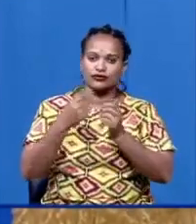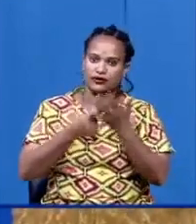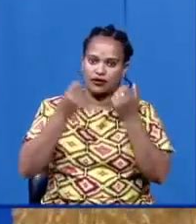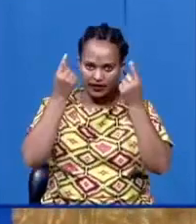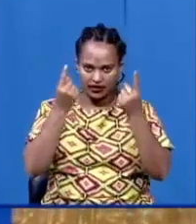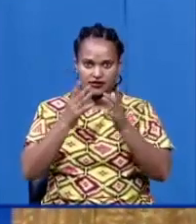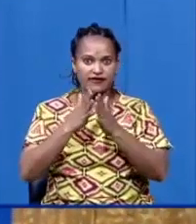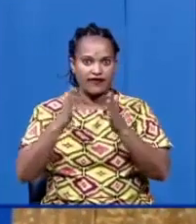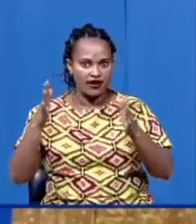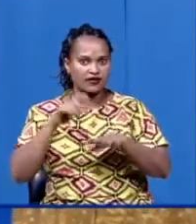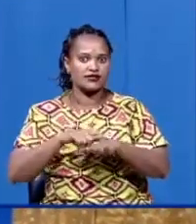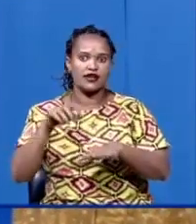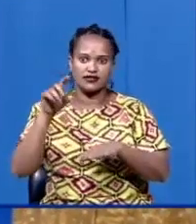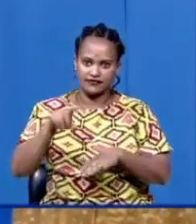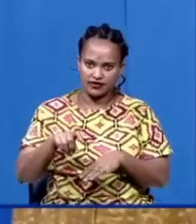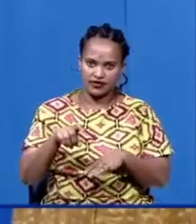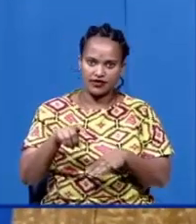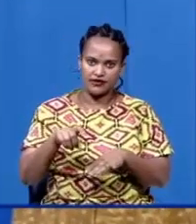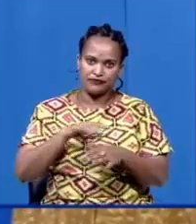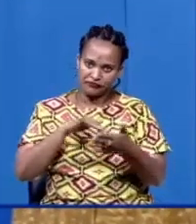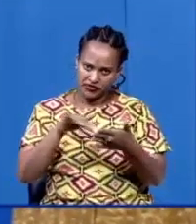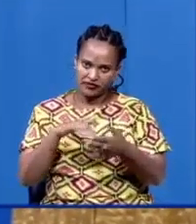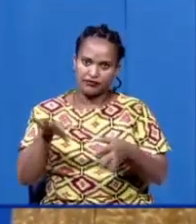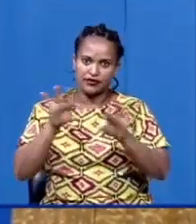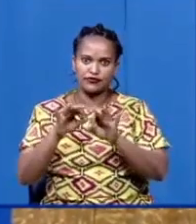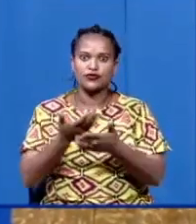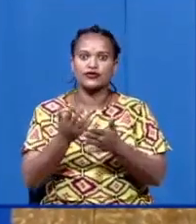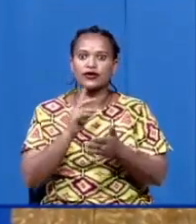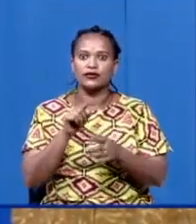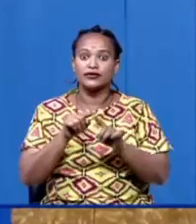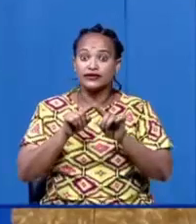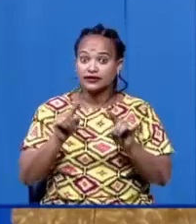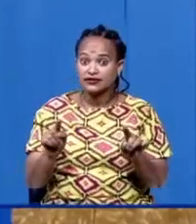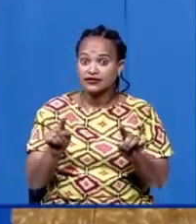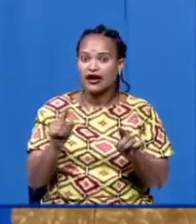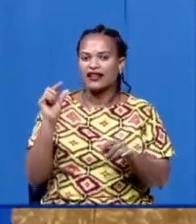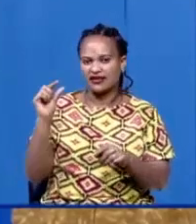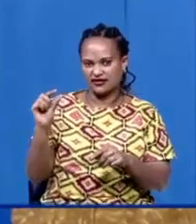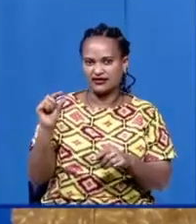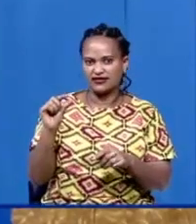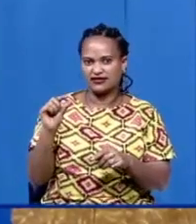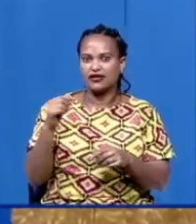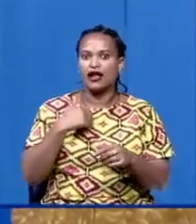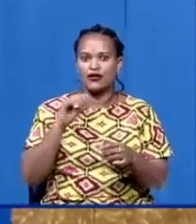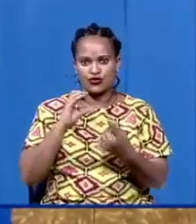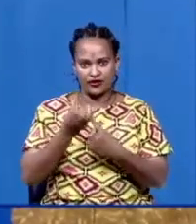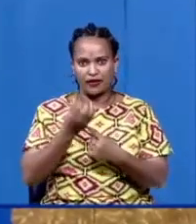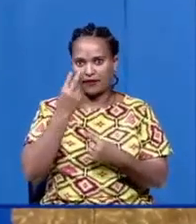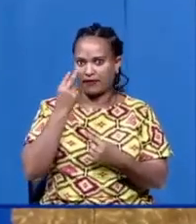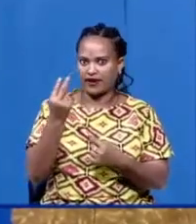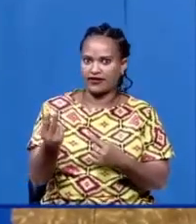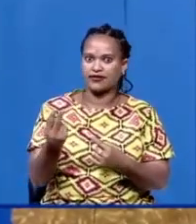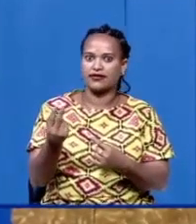ለመረዳት ሰፋ ያለ ጊዜ ያስፈልጋል ፕሮባብሊ ጥናትም የሚያስፈልገው ጉዳይ ነው ግን at least ያለውን ሁኔታ